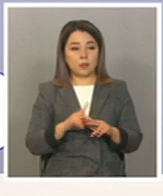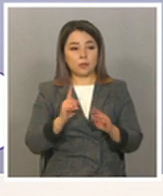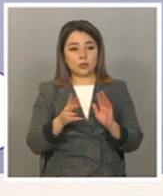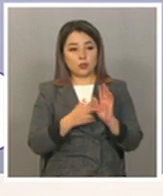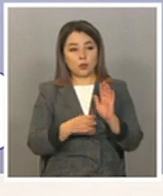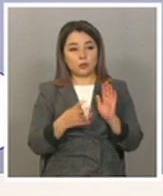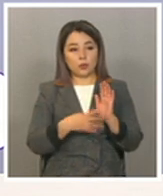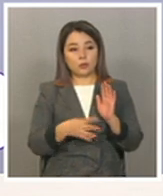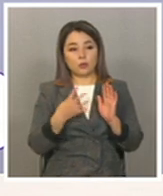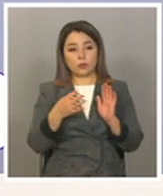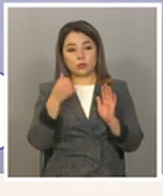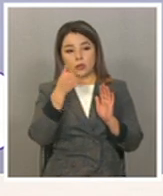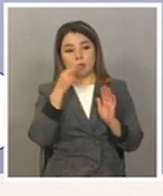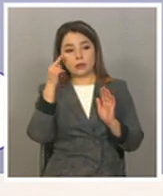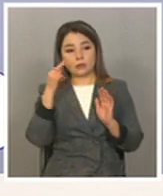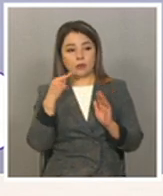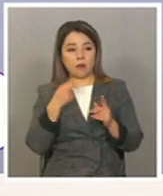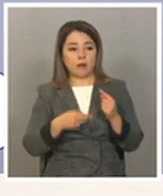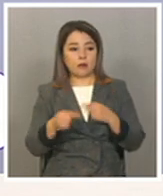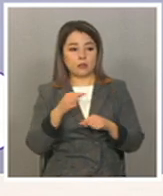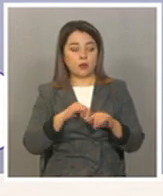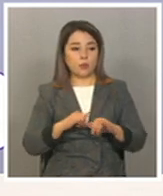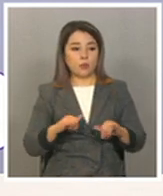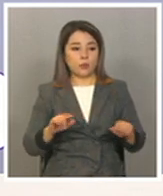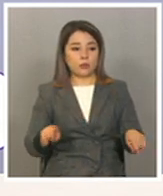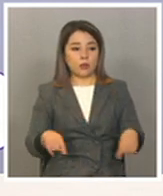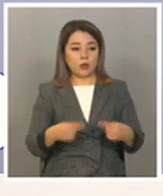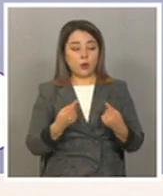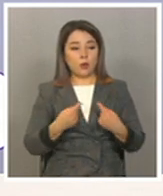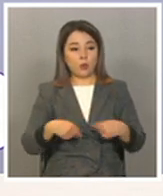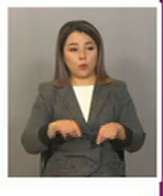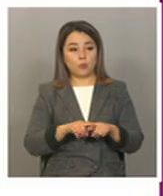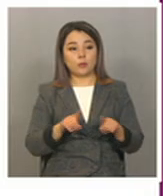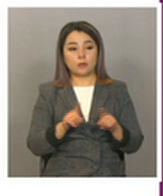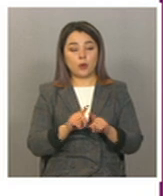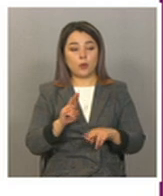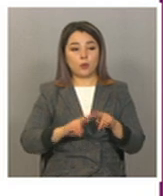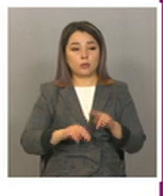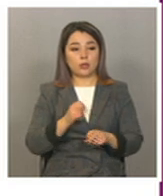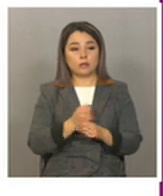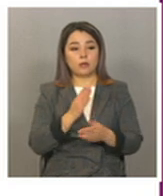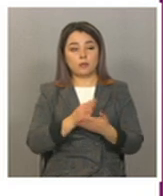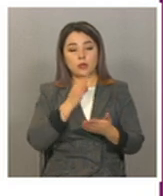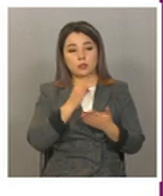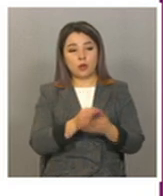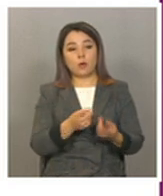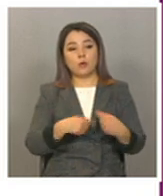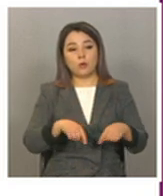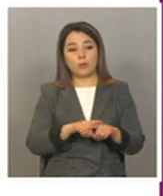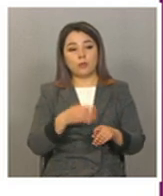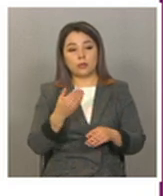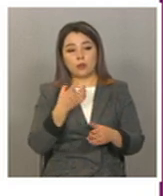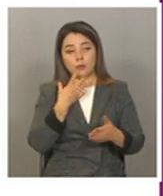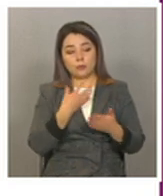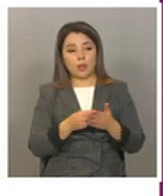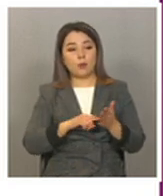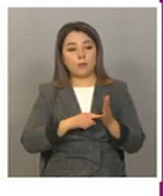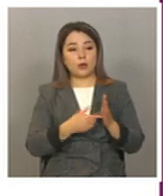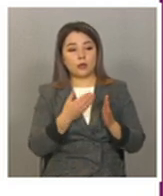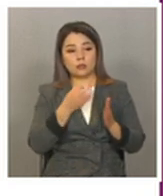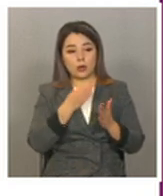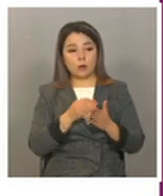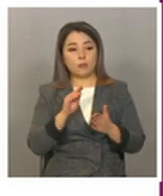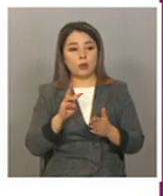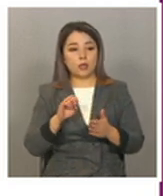1894 жылы Қытайды қайта өркендету қоғамын құрады. Бұл қоғамның мақсаты